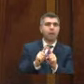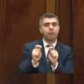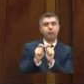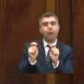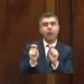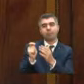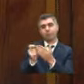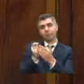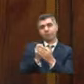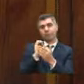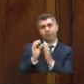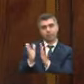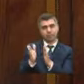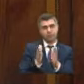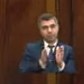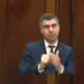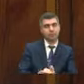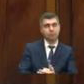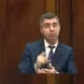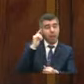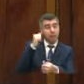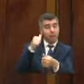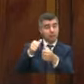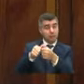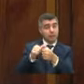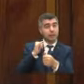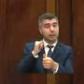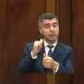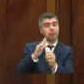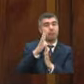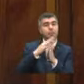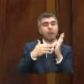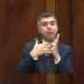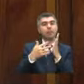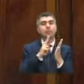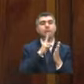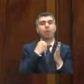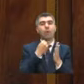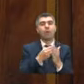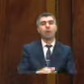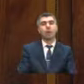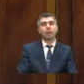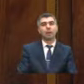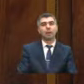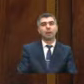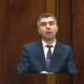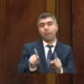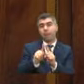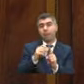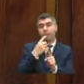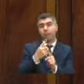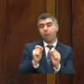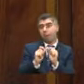لابد أن أذكر في البداية بأن البرنامج الحكومي والذي كان ذا نفس إصلاحي